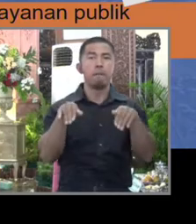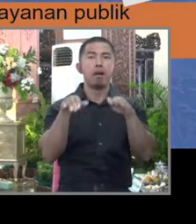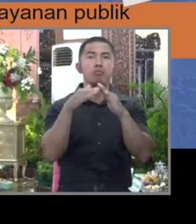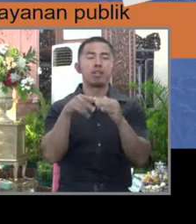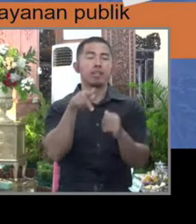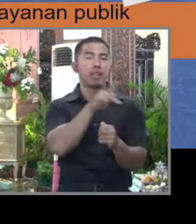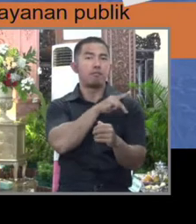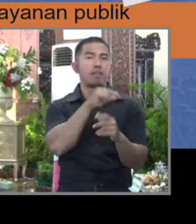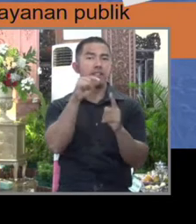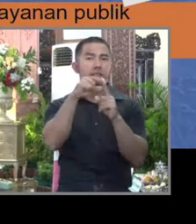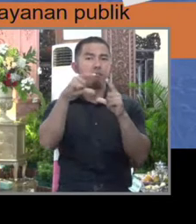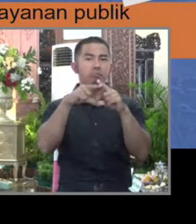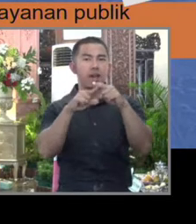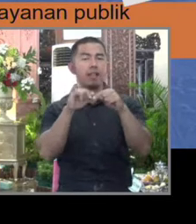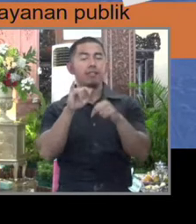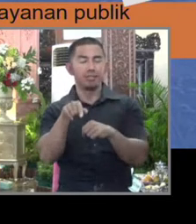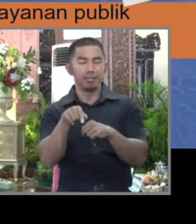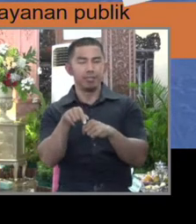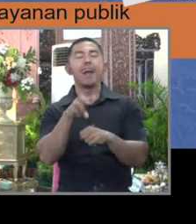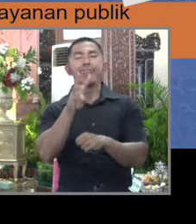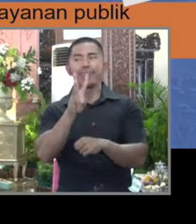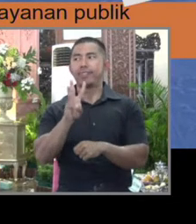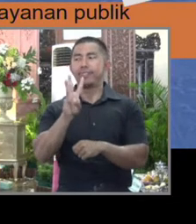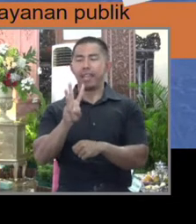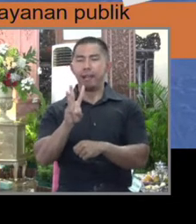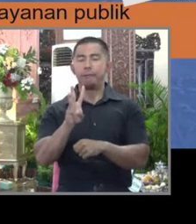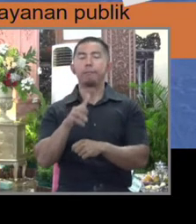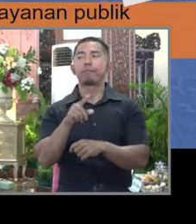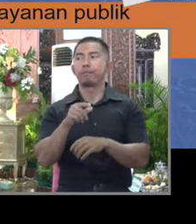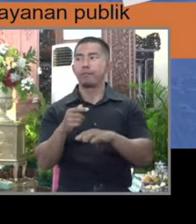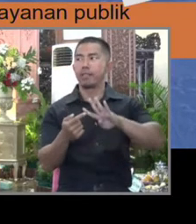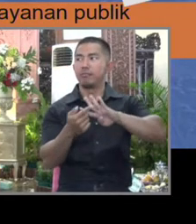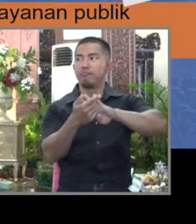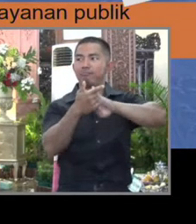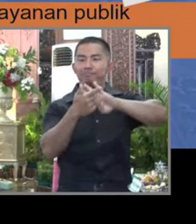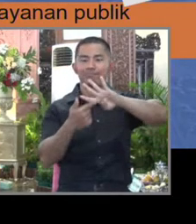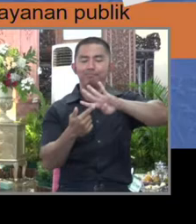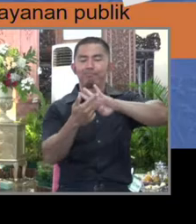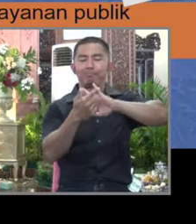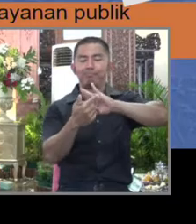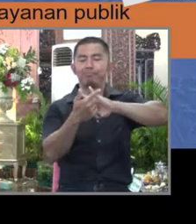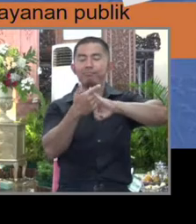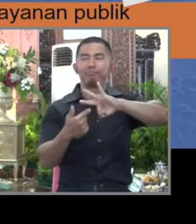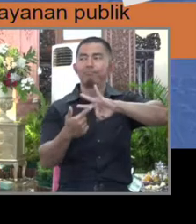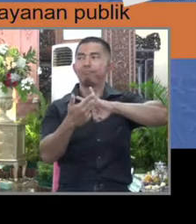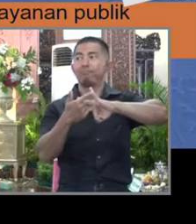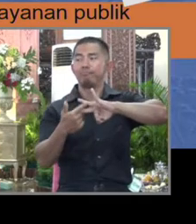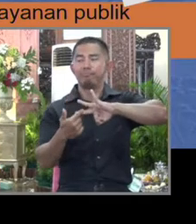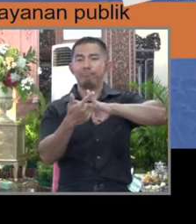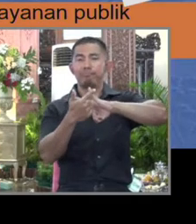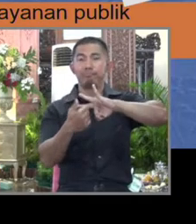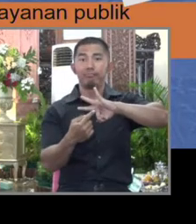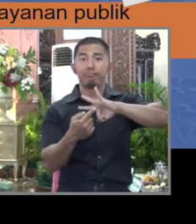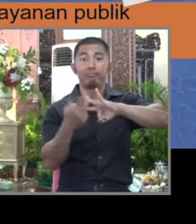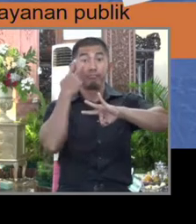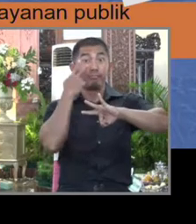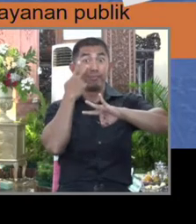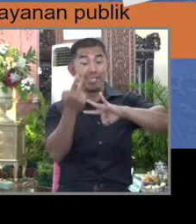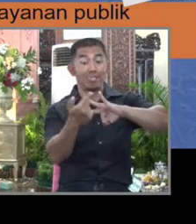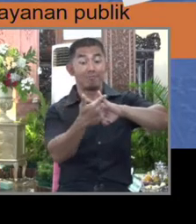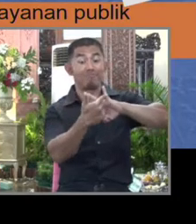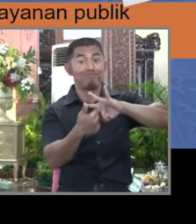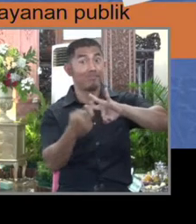Pati ini ada tiga yaitu temanya adalah tahun 2021 nanti